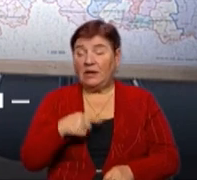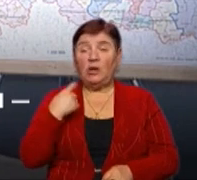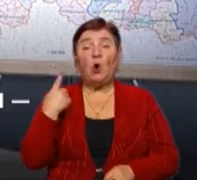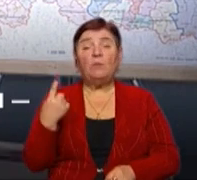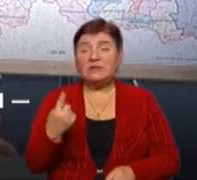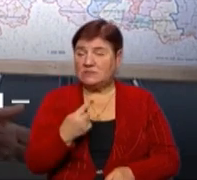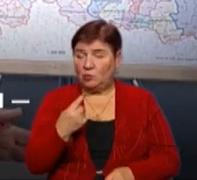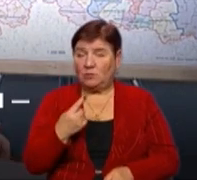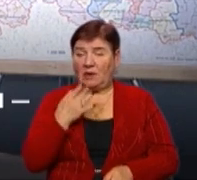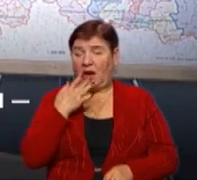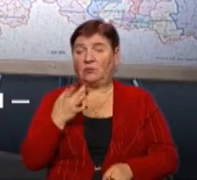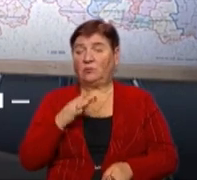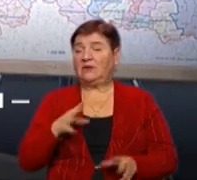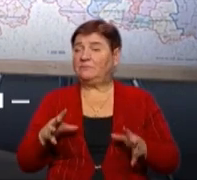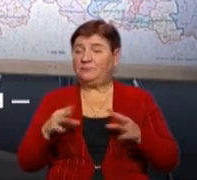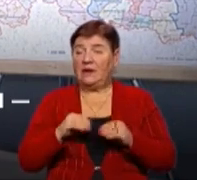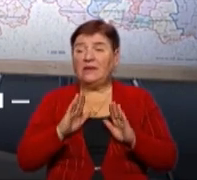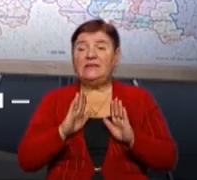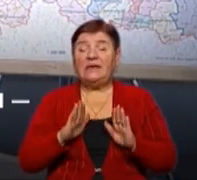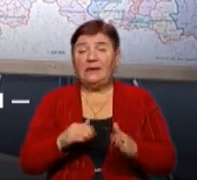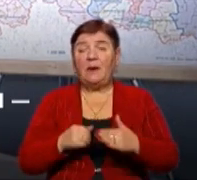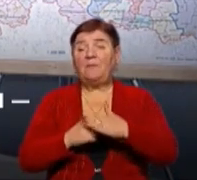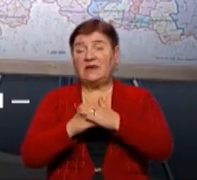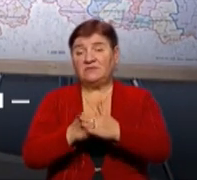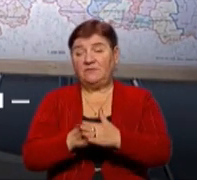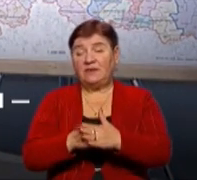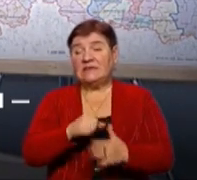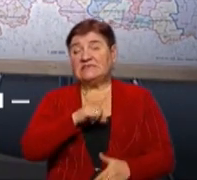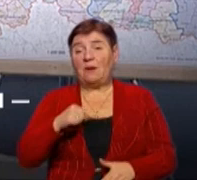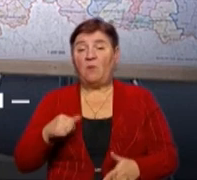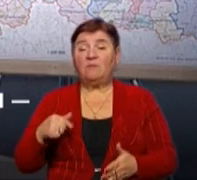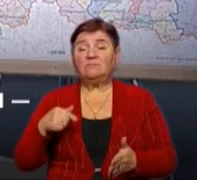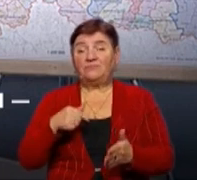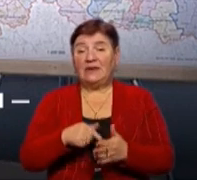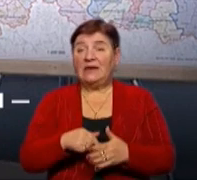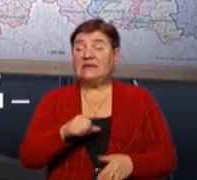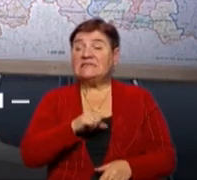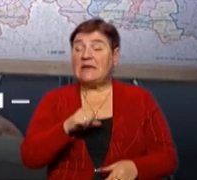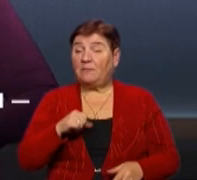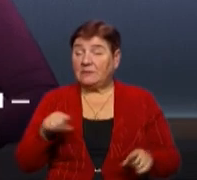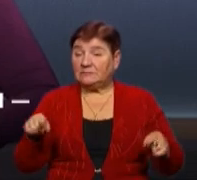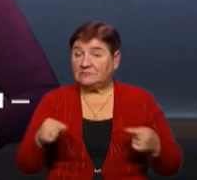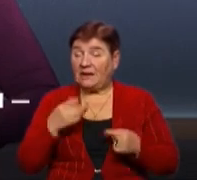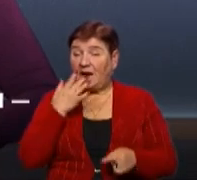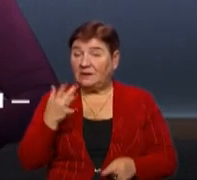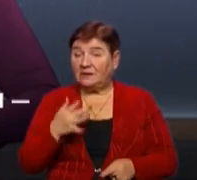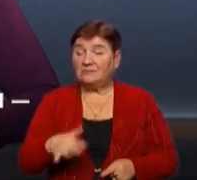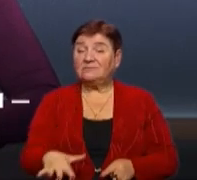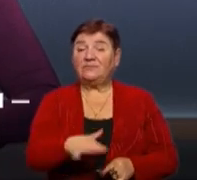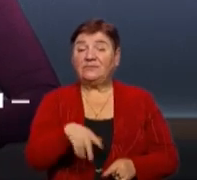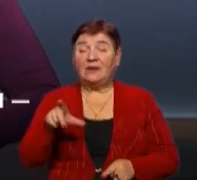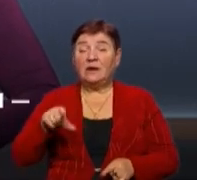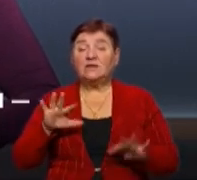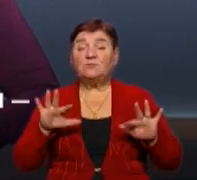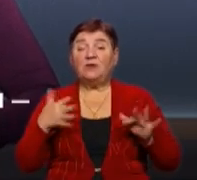обласну, нікого іншого, тільки базові органи місцевого самоврядування. Чи не пов'язано саме створення зараз Ради територіальних громад